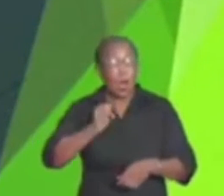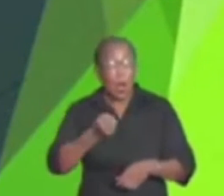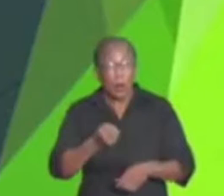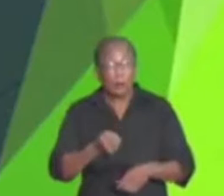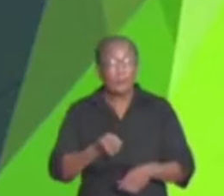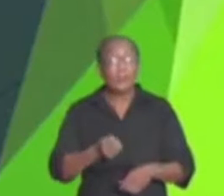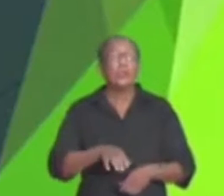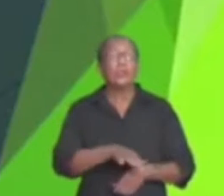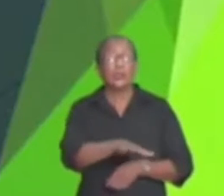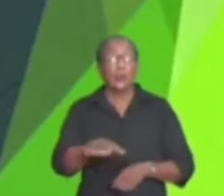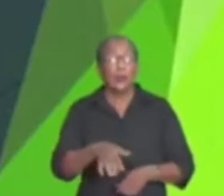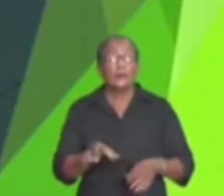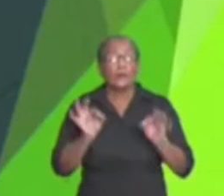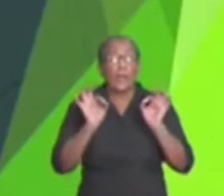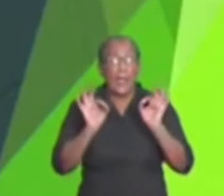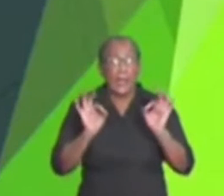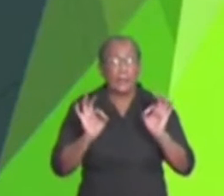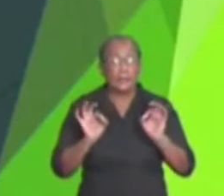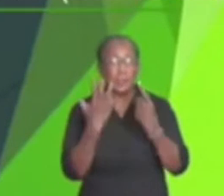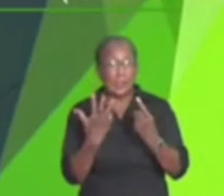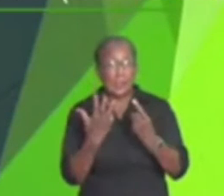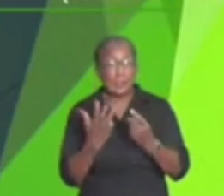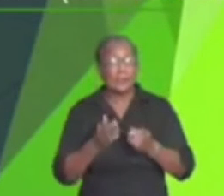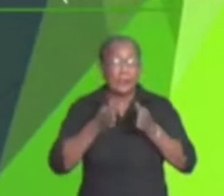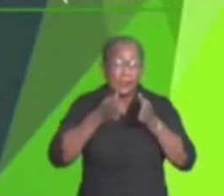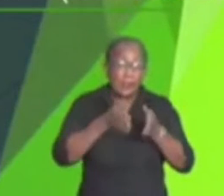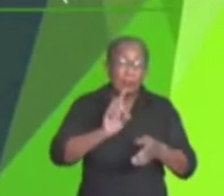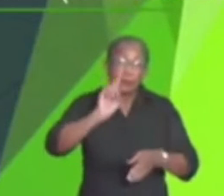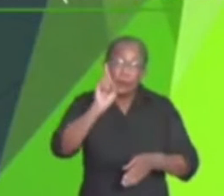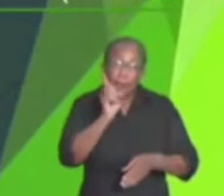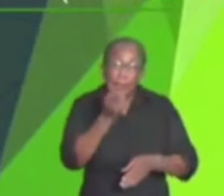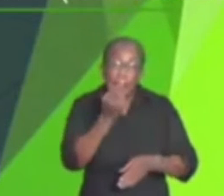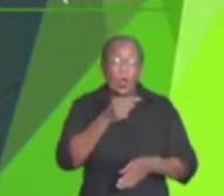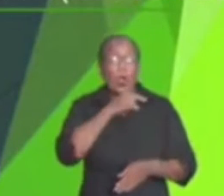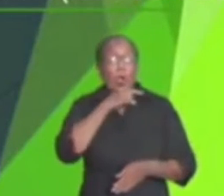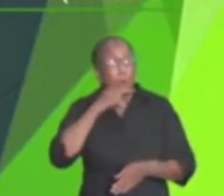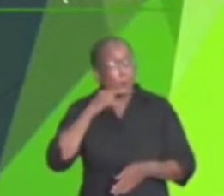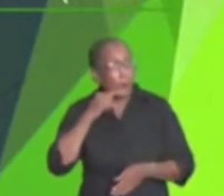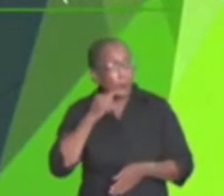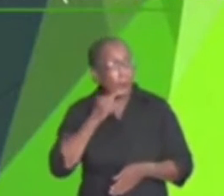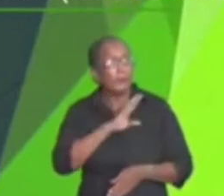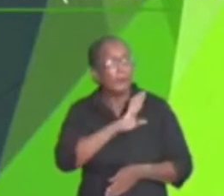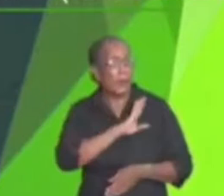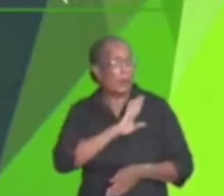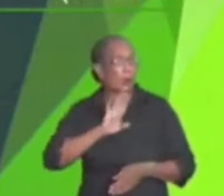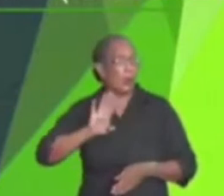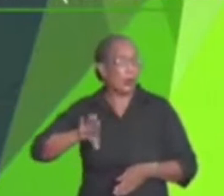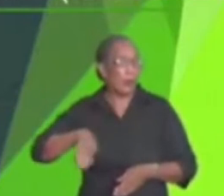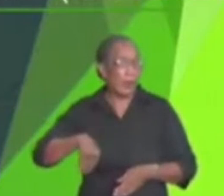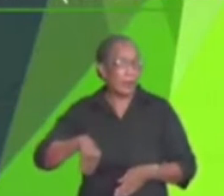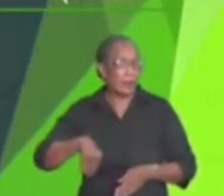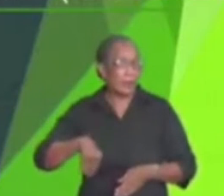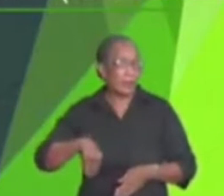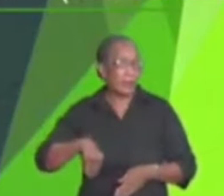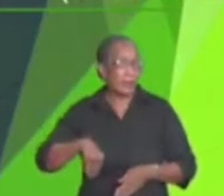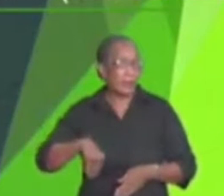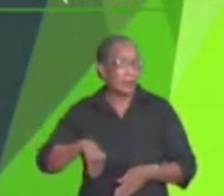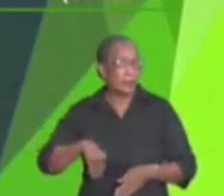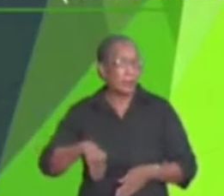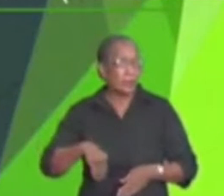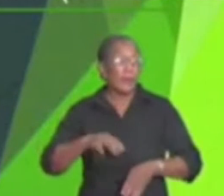Suriname een toename gezien in ernstige ziekte en sterfte door COVID-19 bij zwangere vrouwen. Tot